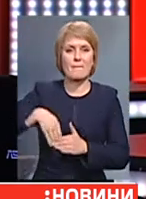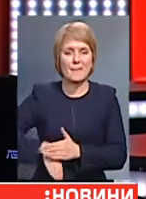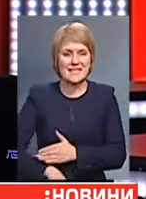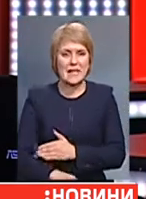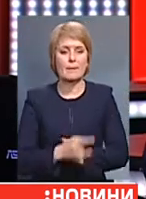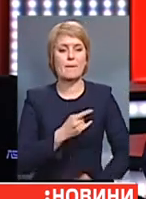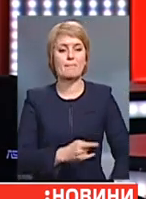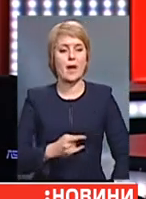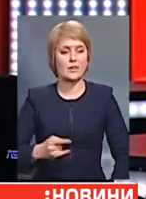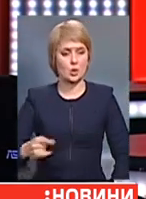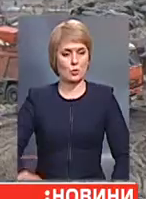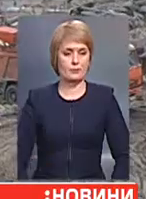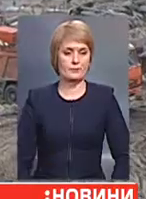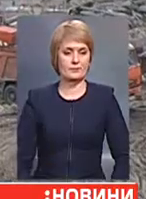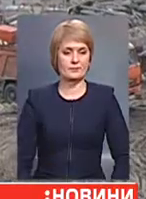Дарія Бариш.